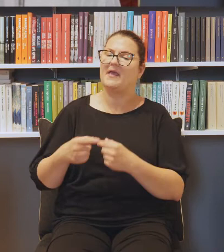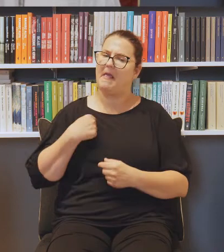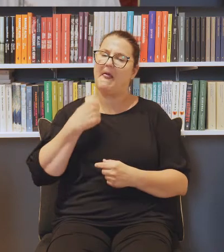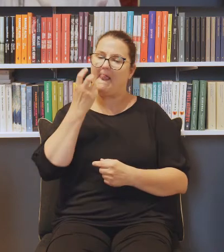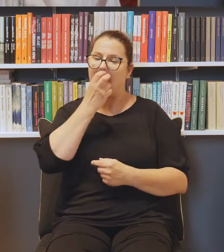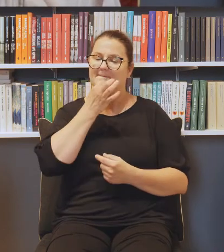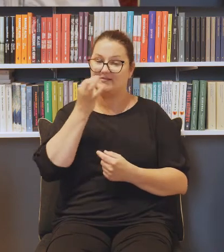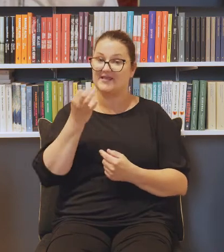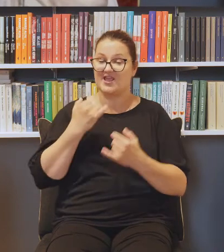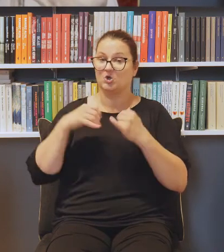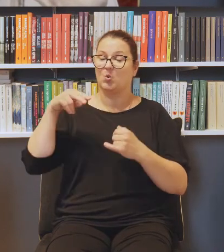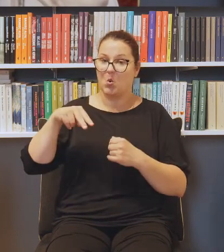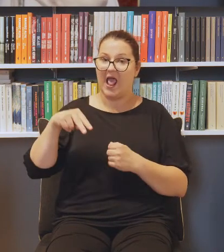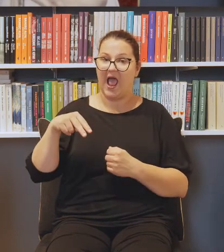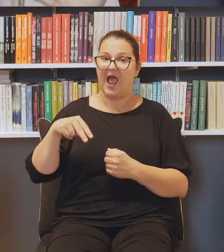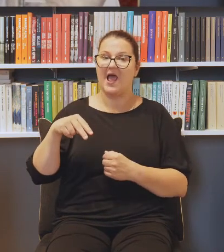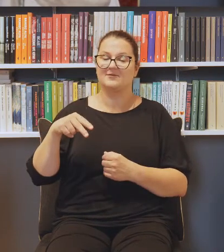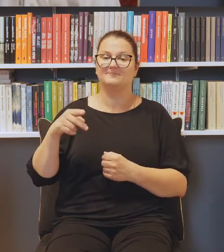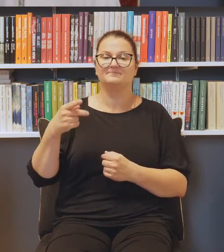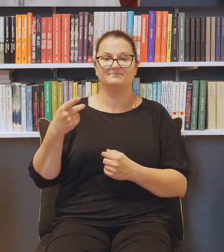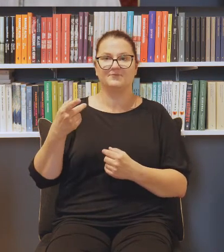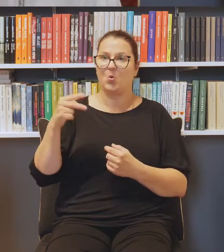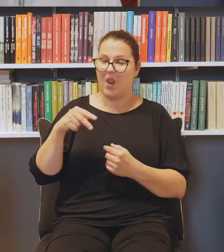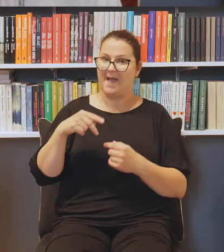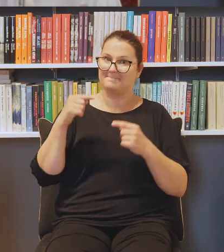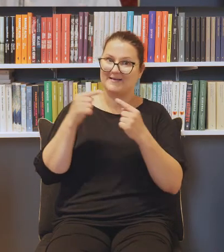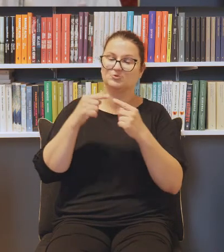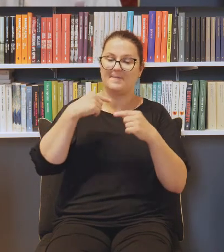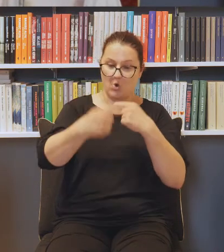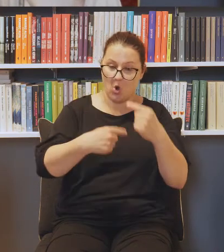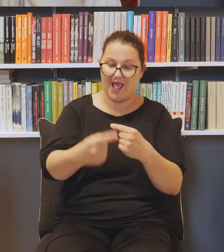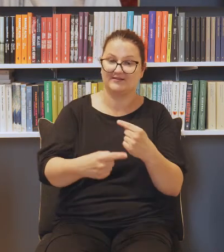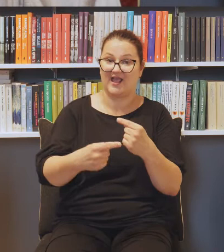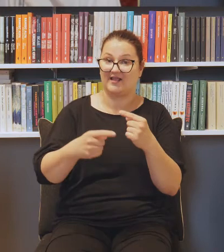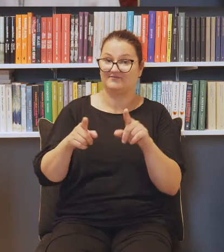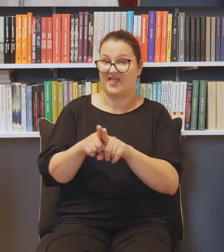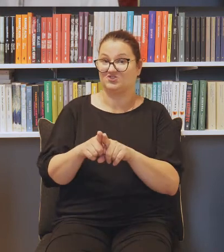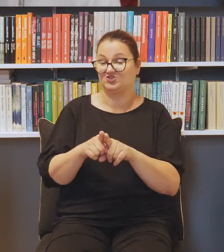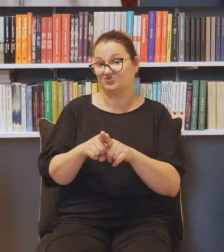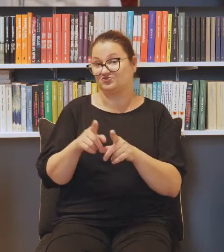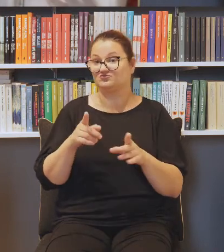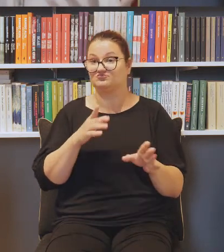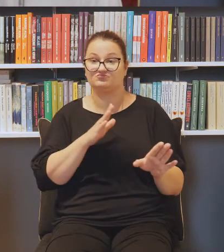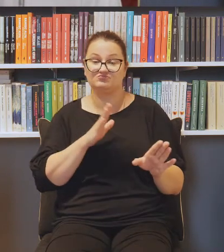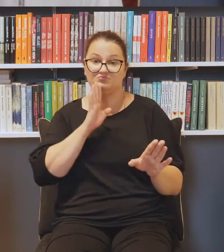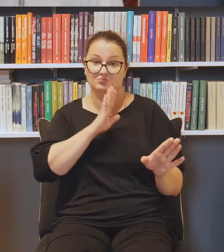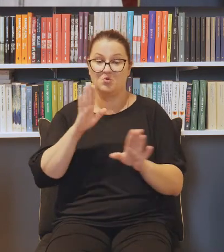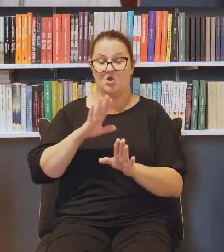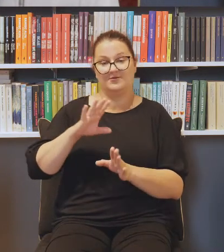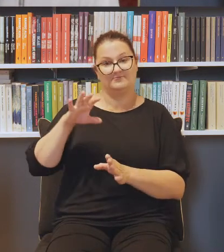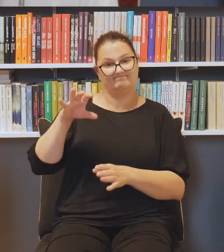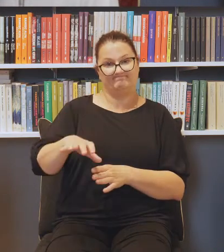pytanie, czy jakby Ula mogłaby być w ogóle, czy ona należy do jakiegoś pokolenia i czy mogłaby być jakąś bohaterką